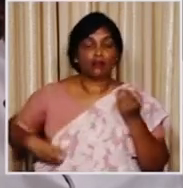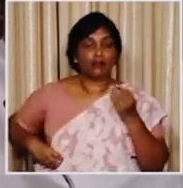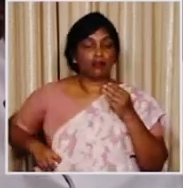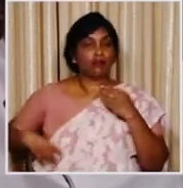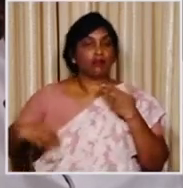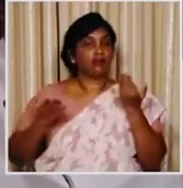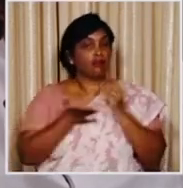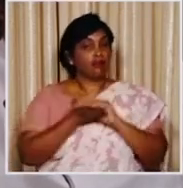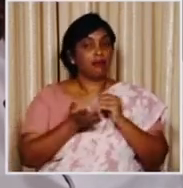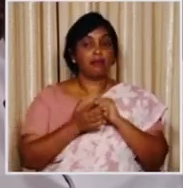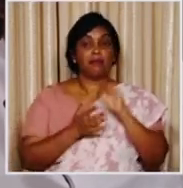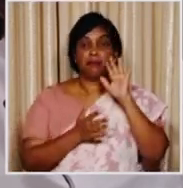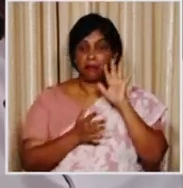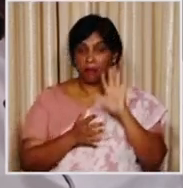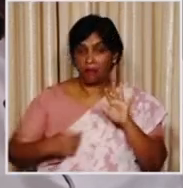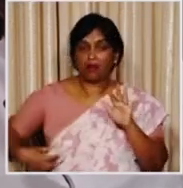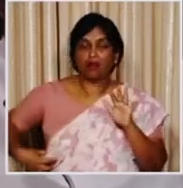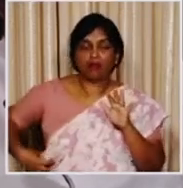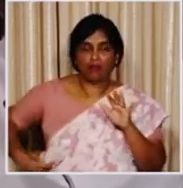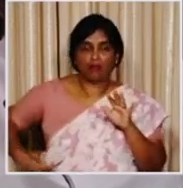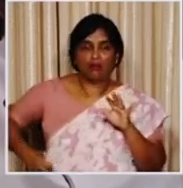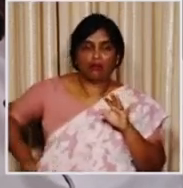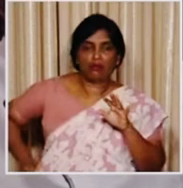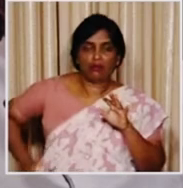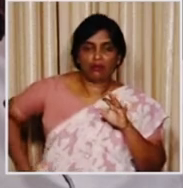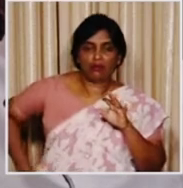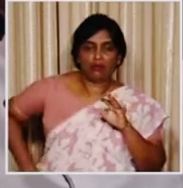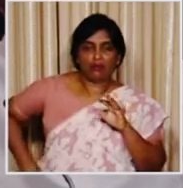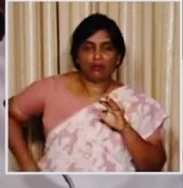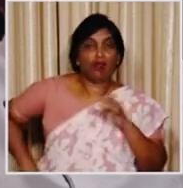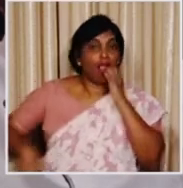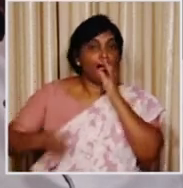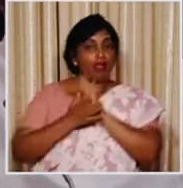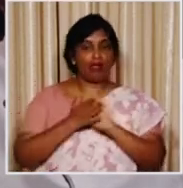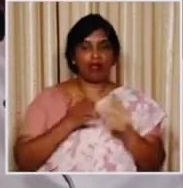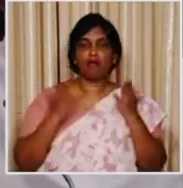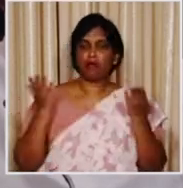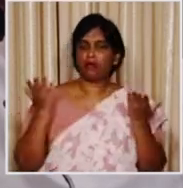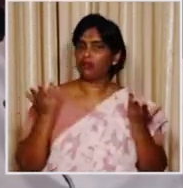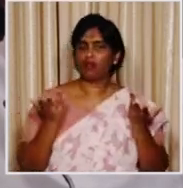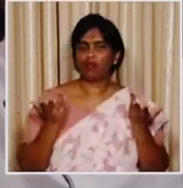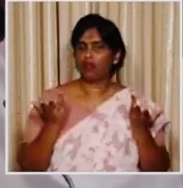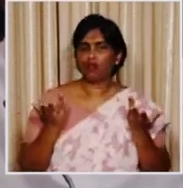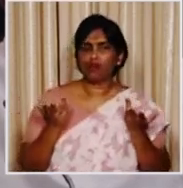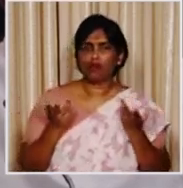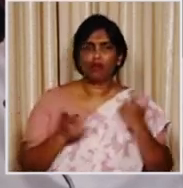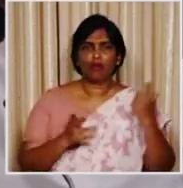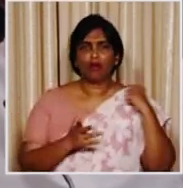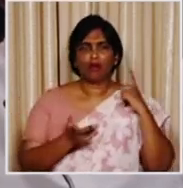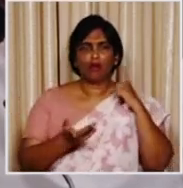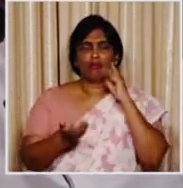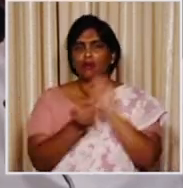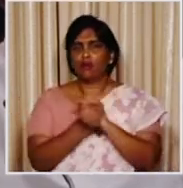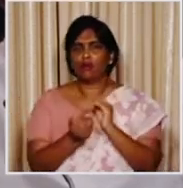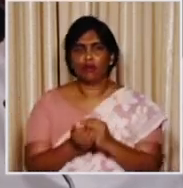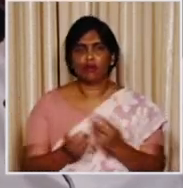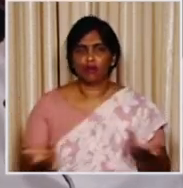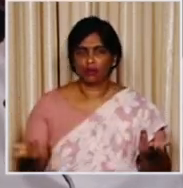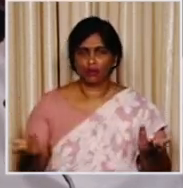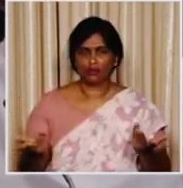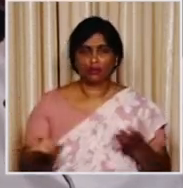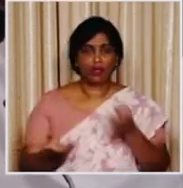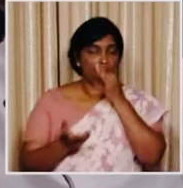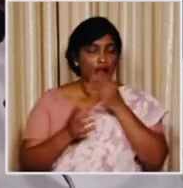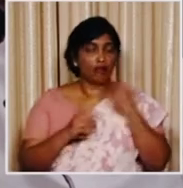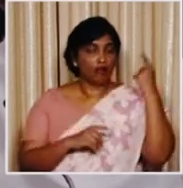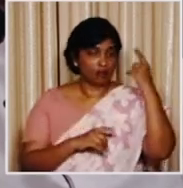පස්වතාවක් මෙහි කඳ ඌරු පාත්වලද සිප්පිකුලම හම්බන්තොට. හම්බන්තොට කොහොමද මේ ආරක්ෂාව ලැබුණේ? හම්බන්තොට